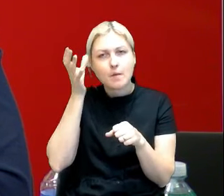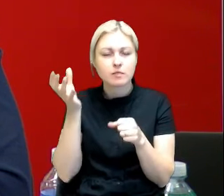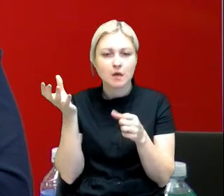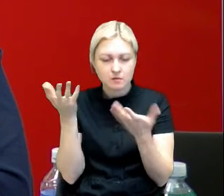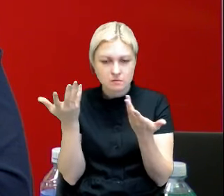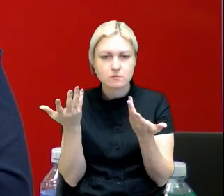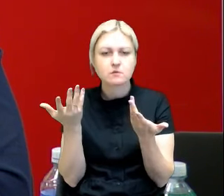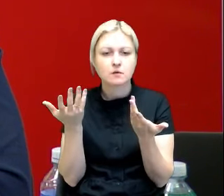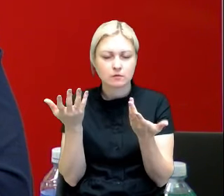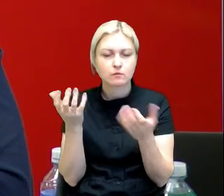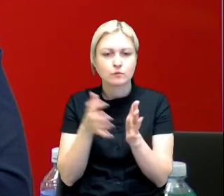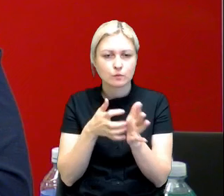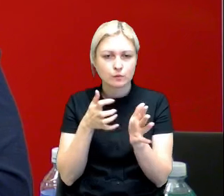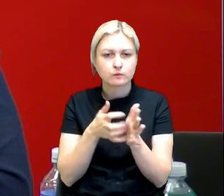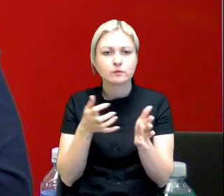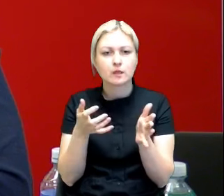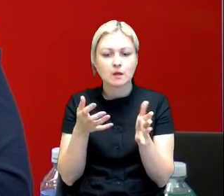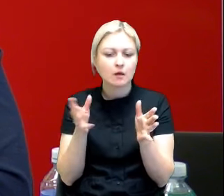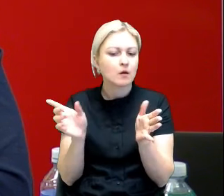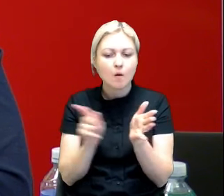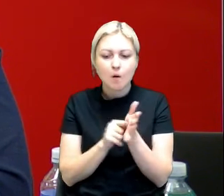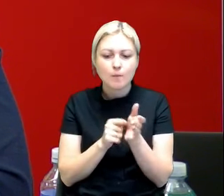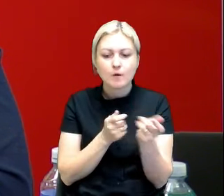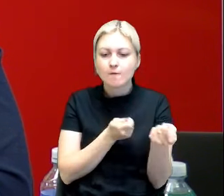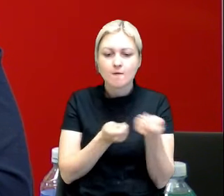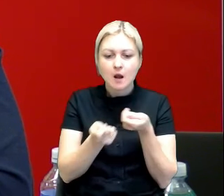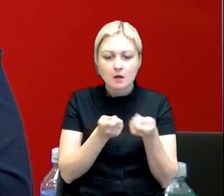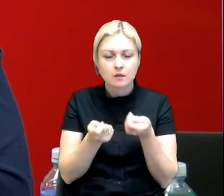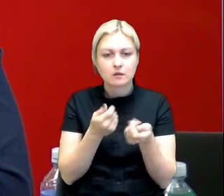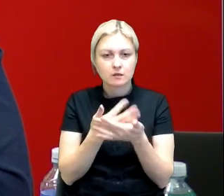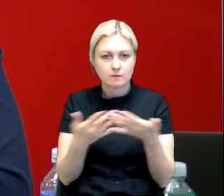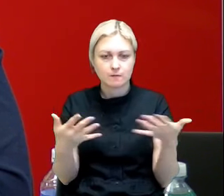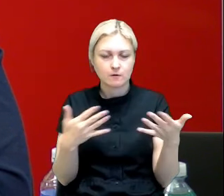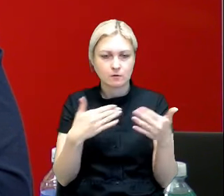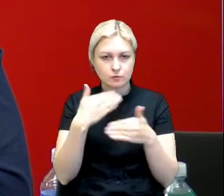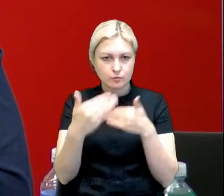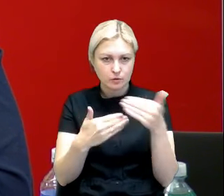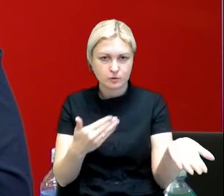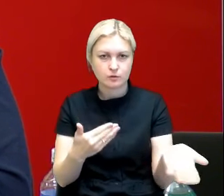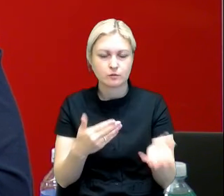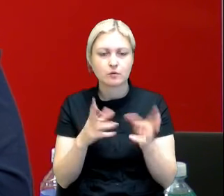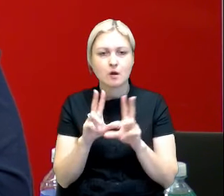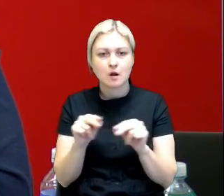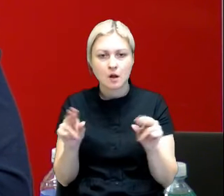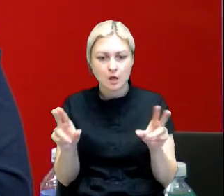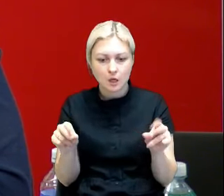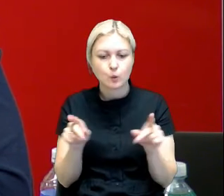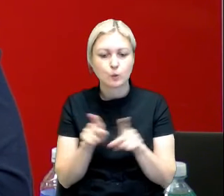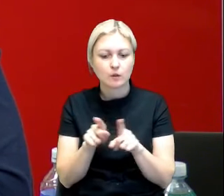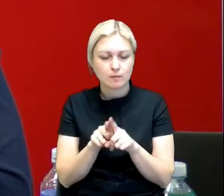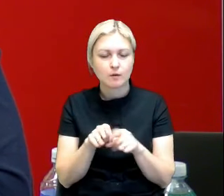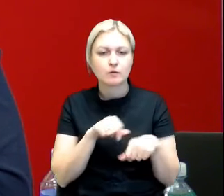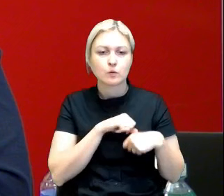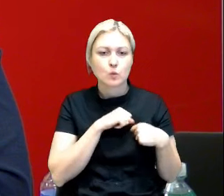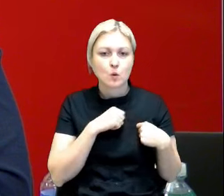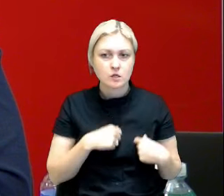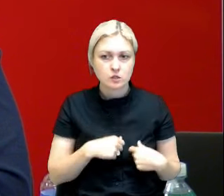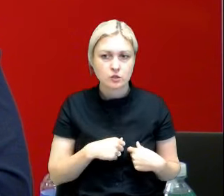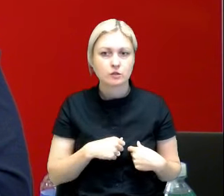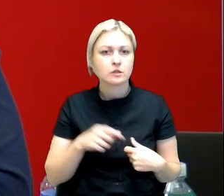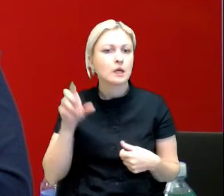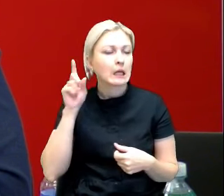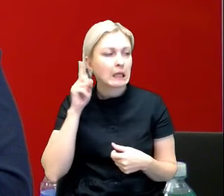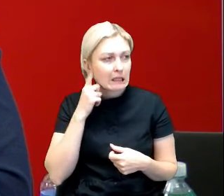pritariu tam ir suvaldyti procesus ir linkiu labai nuoširdžiai dar vienas palinkėjimas girdėti